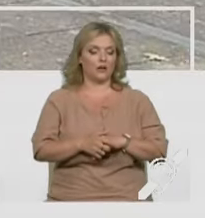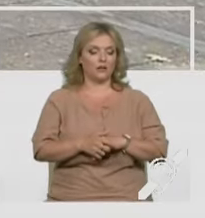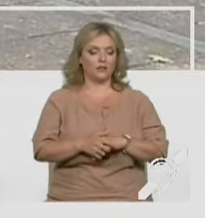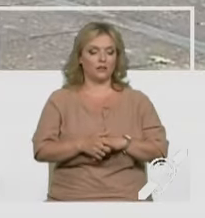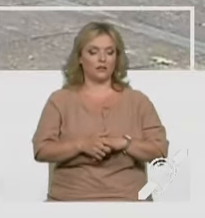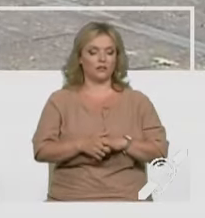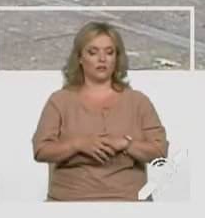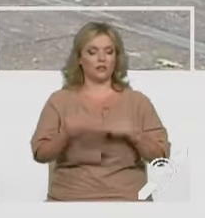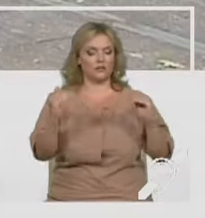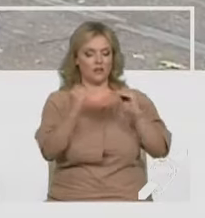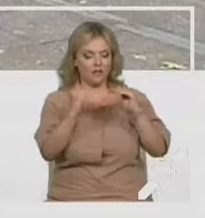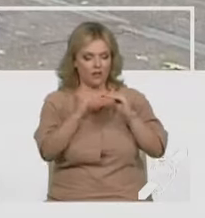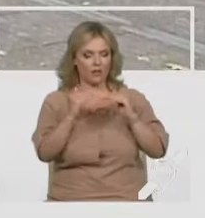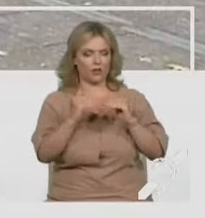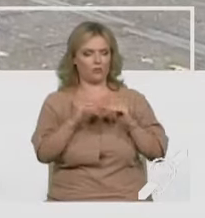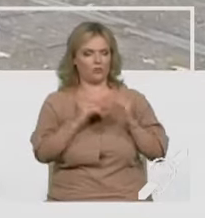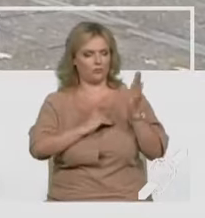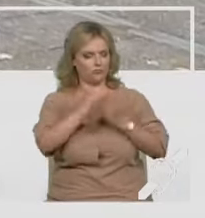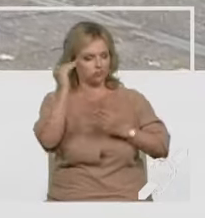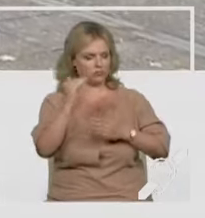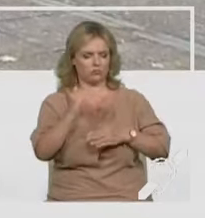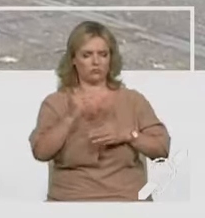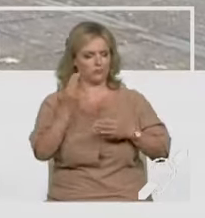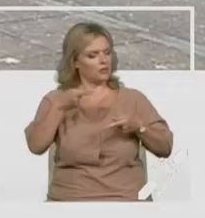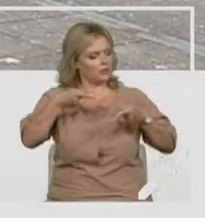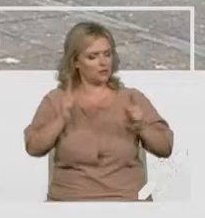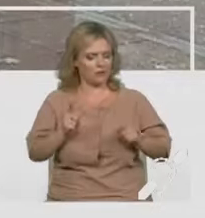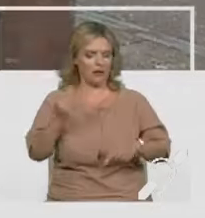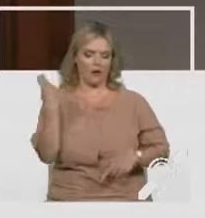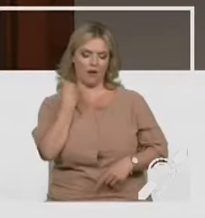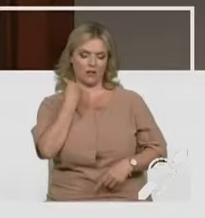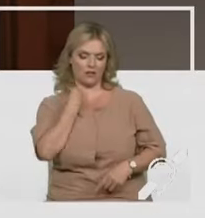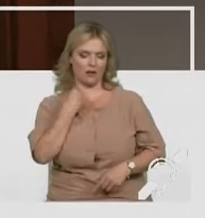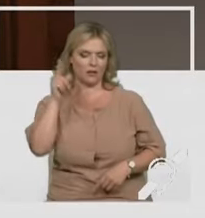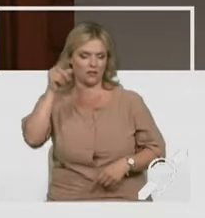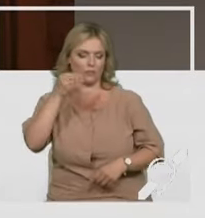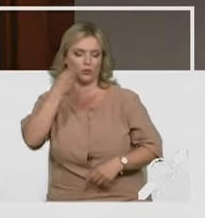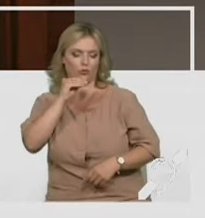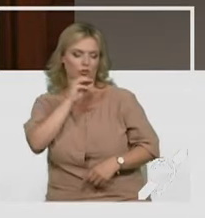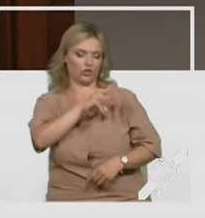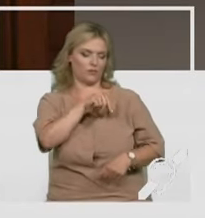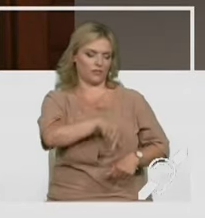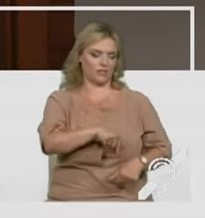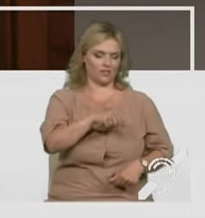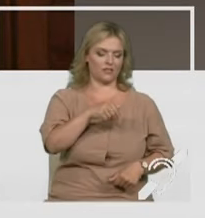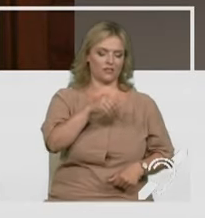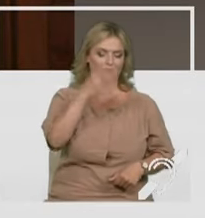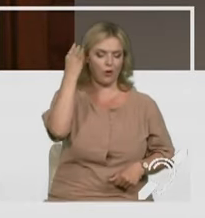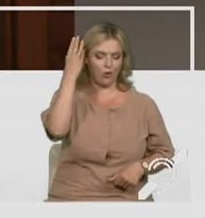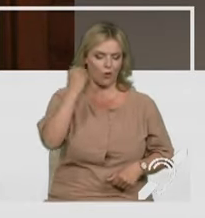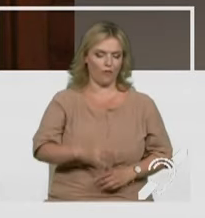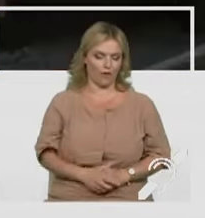Nivelul și performanța, desigur, în Marea Britanie a fost la un nivel mai superior decât în Republica Moldova. De aceea